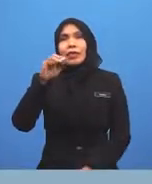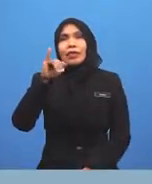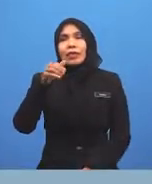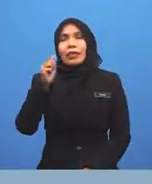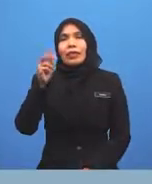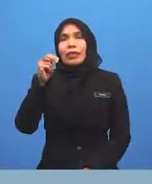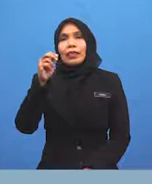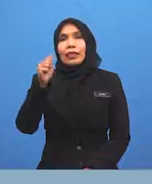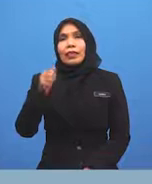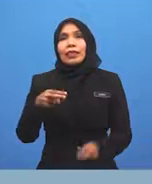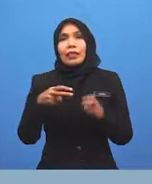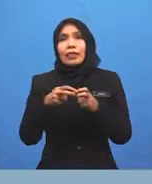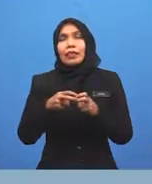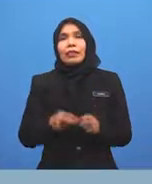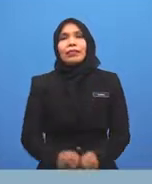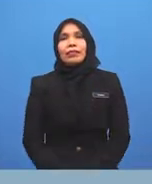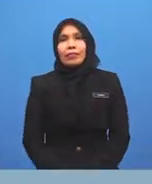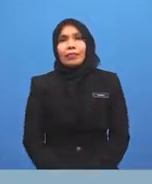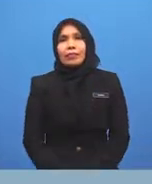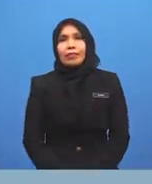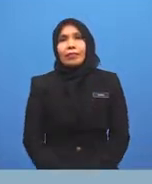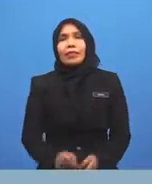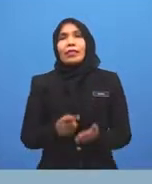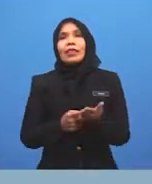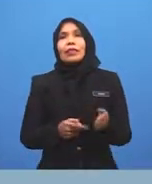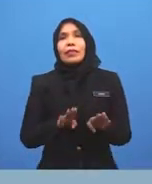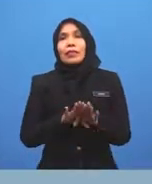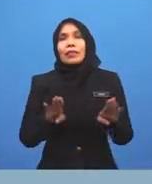Apakah perbezaan di antara dinamo dan penjana?